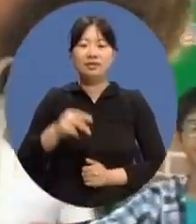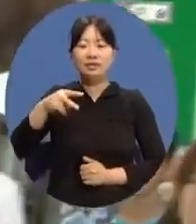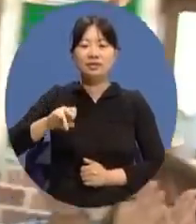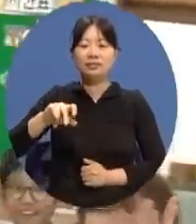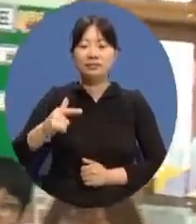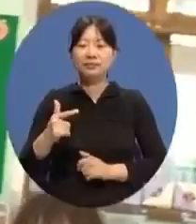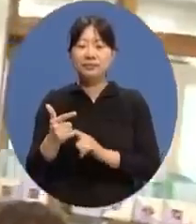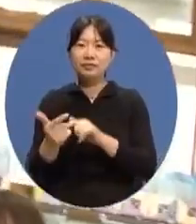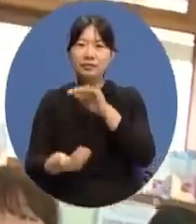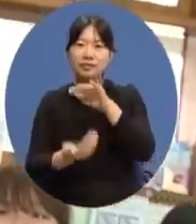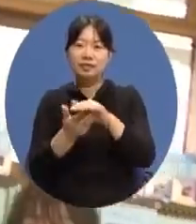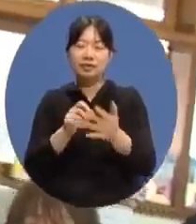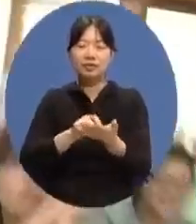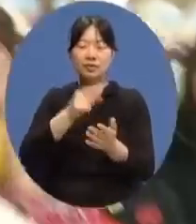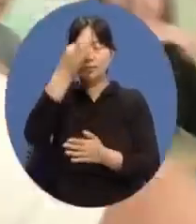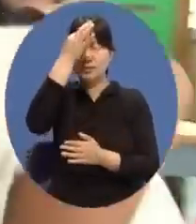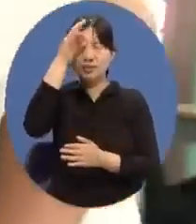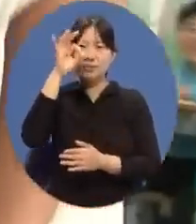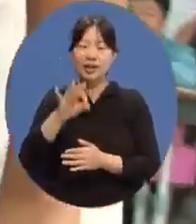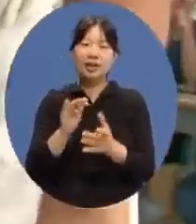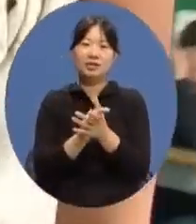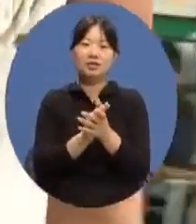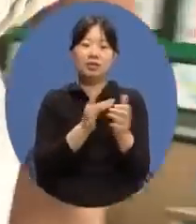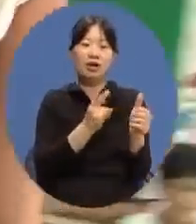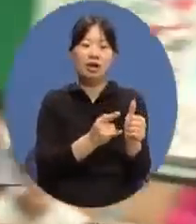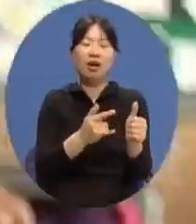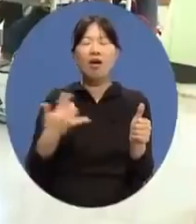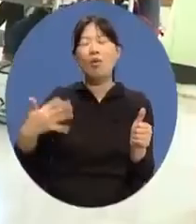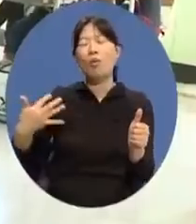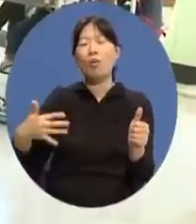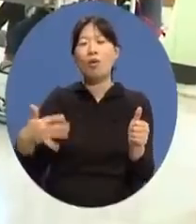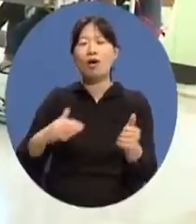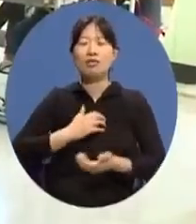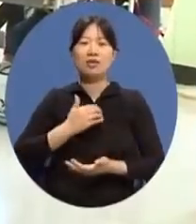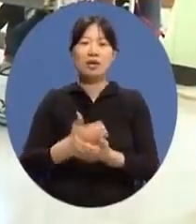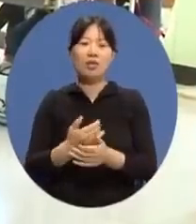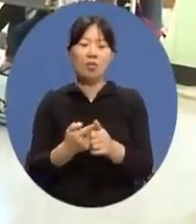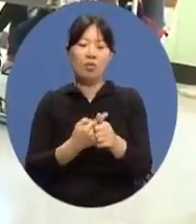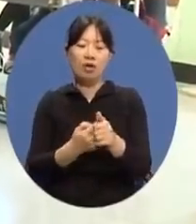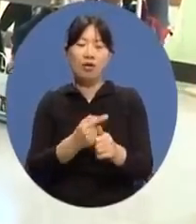상준이의 기막힌 축구 묘기에 친구들의 감탄이 절로 나오는데요.